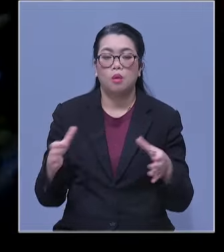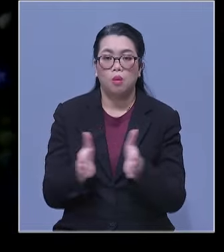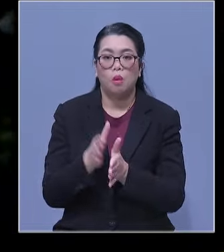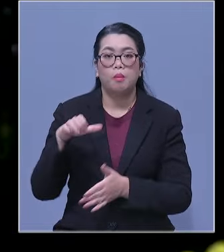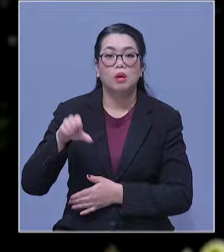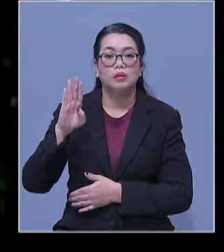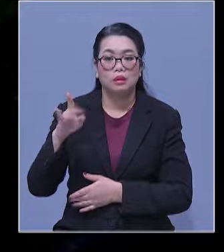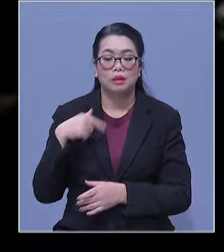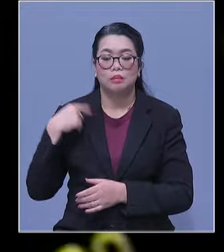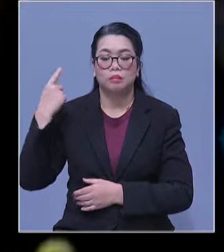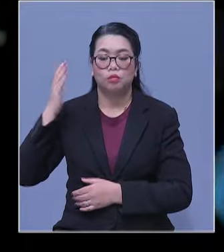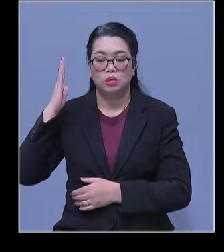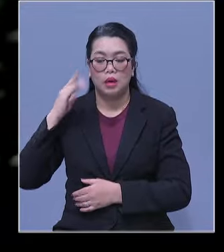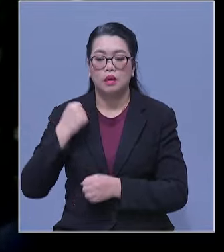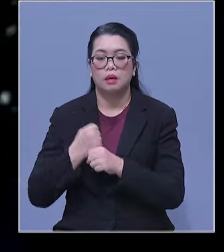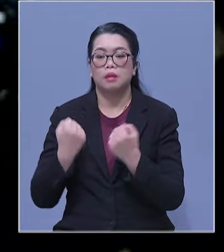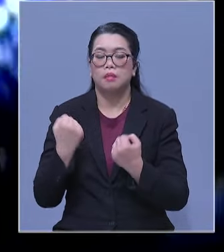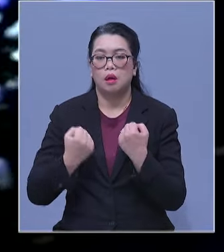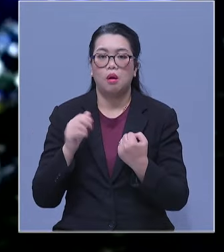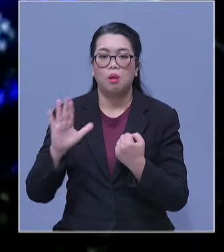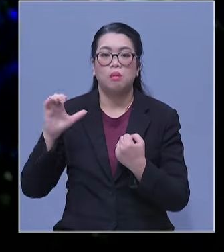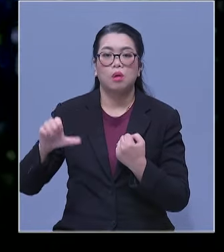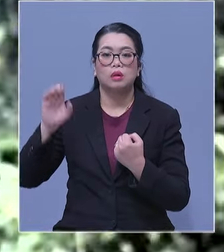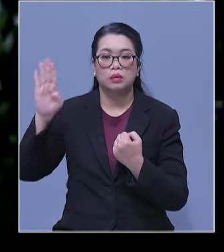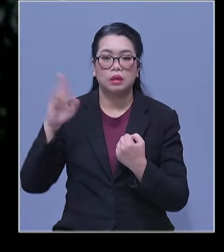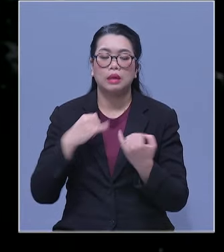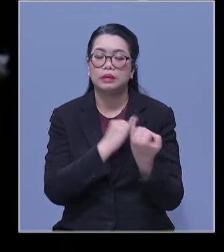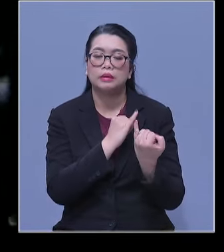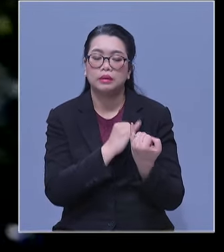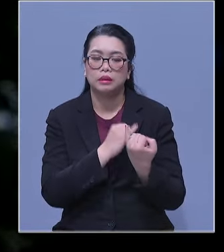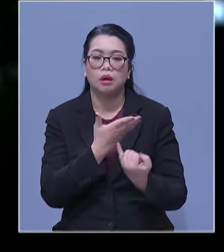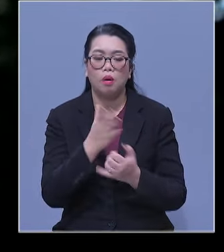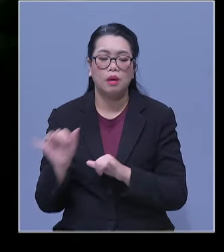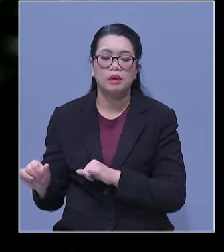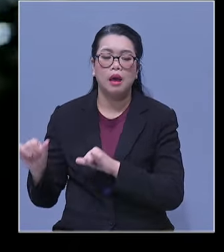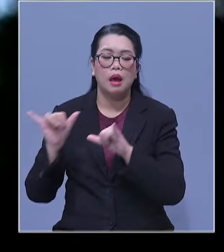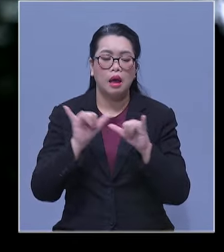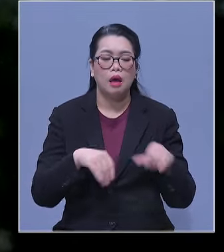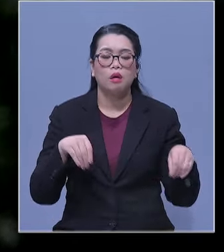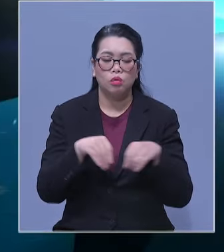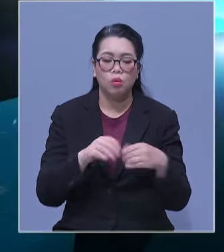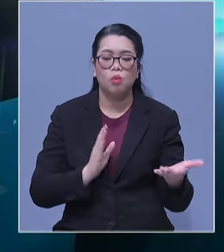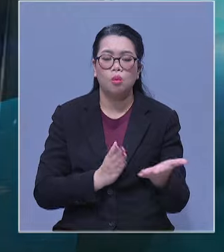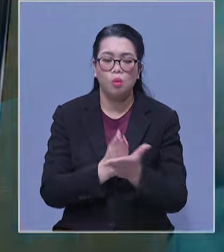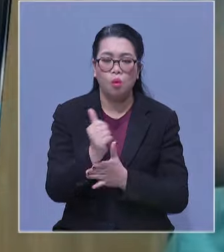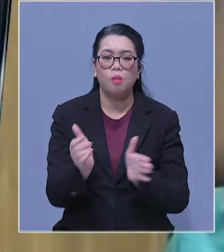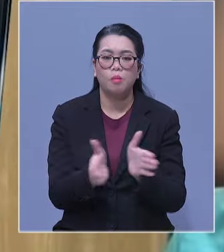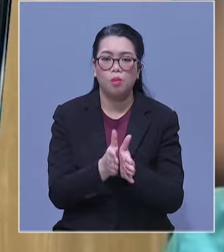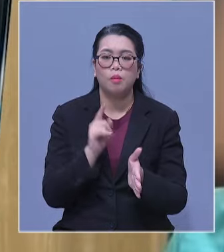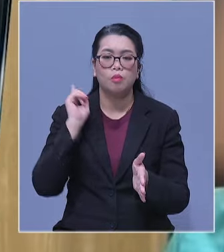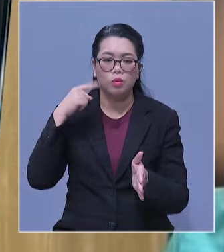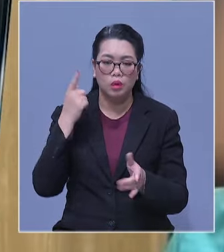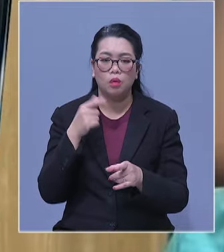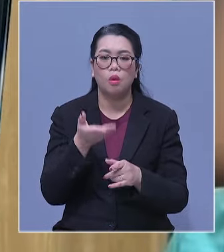นี่ยนะคะทำหน้าที่เป็นคนขับรถของบริษัทจากนั้นก็ตีสนิทแล้วก็ขอย้ายมาอยู่แผนกเดียวกันกับเพื่อนร่วมงานสาวค